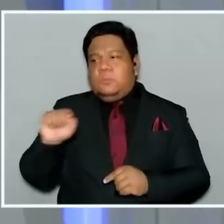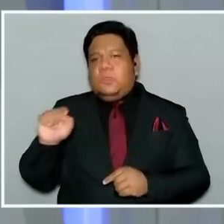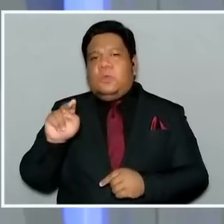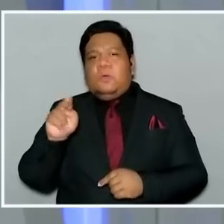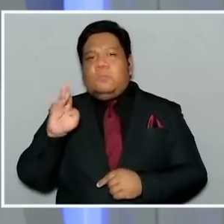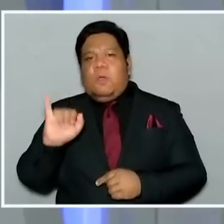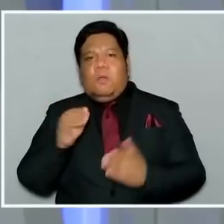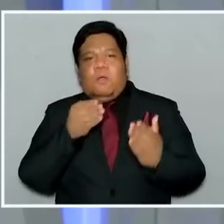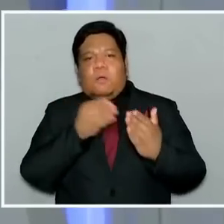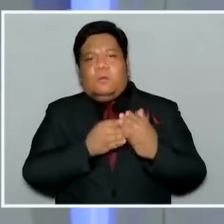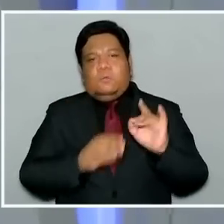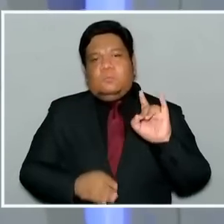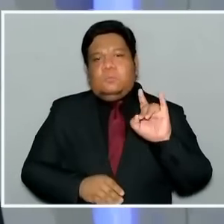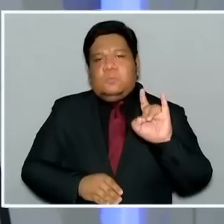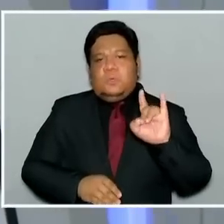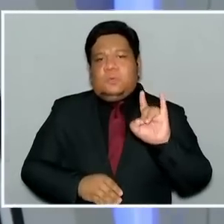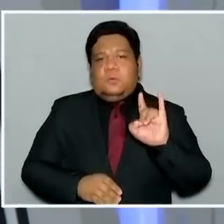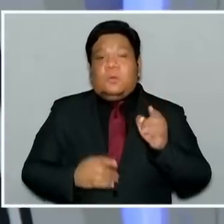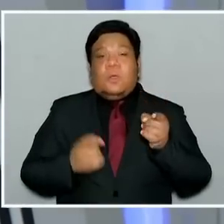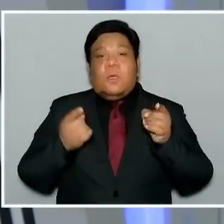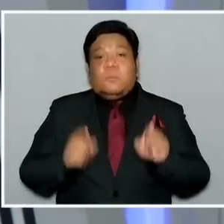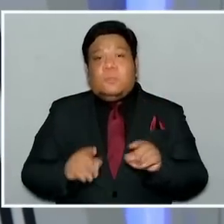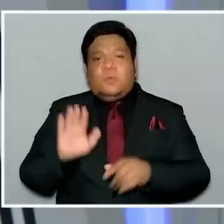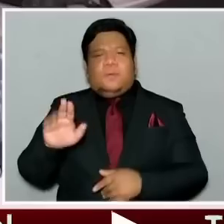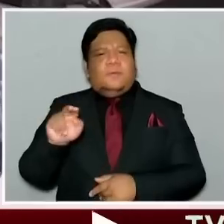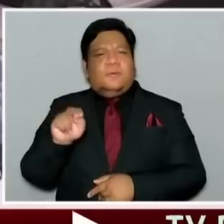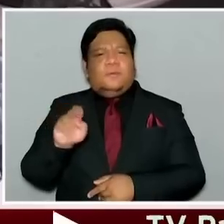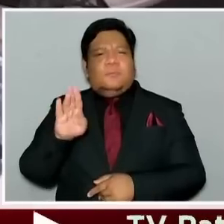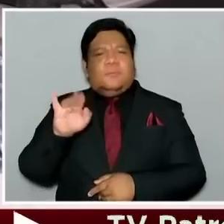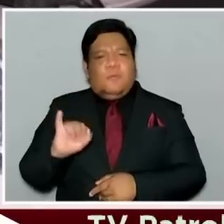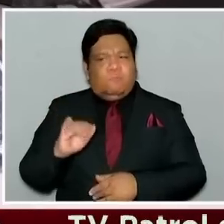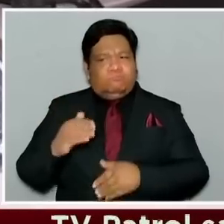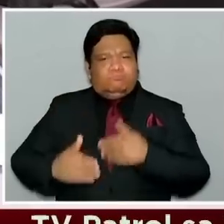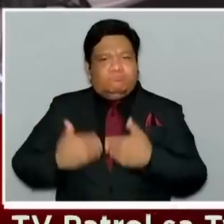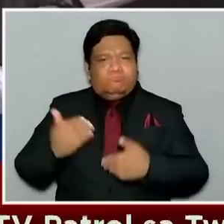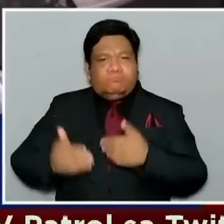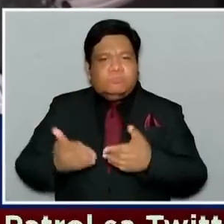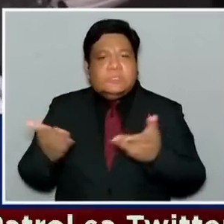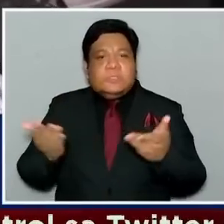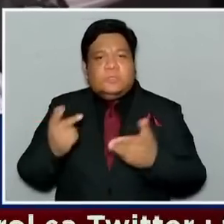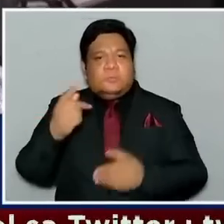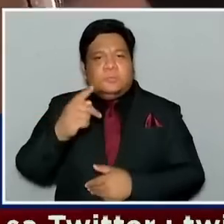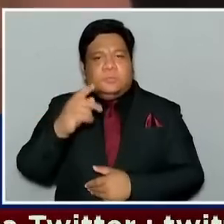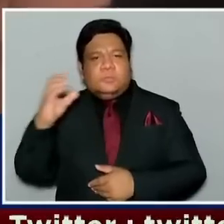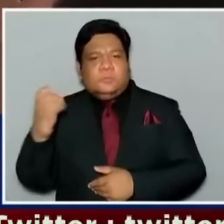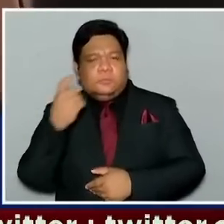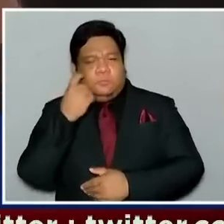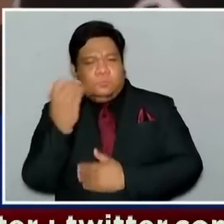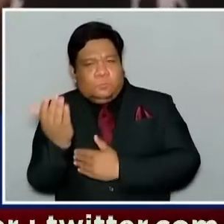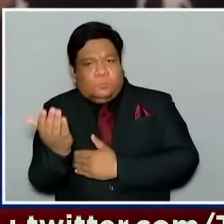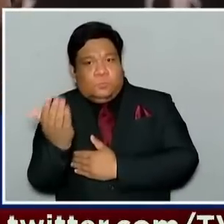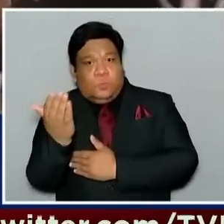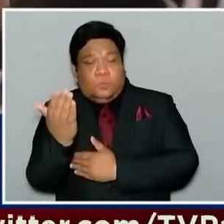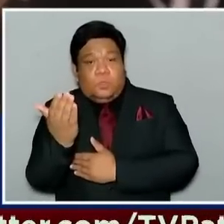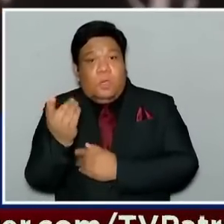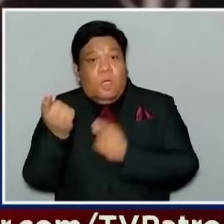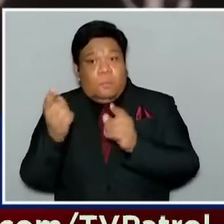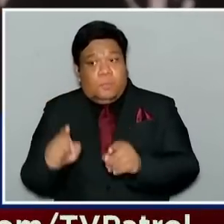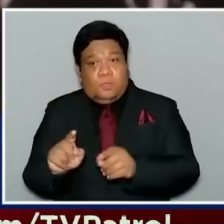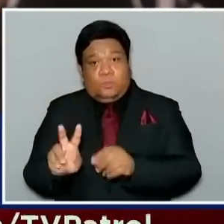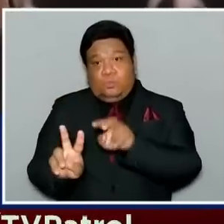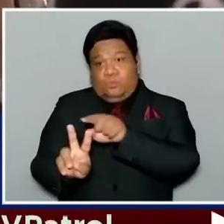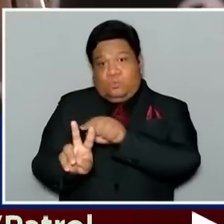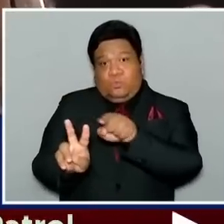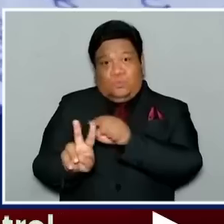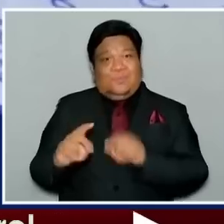media. Kaugnay ito sa operasyon ng NBI sa Roas Boulevard sa Pasay City kaninang madaling araw, kung saan dalawang Chinese